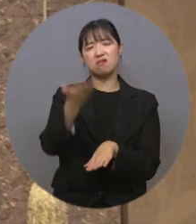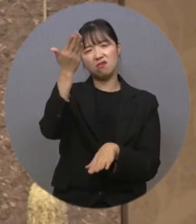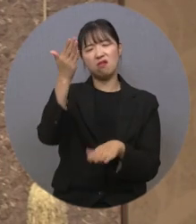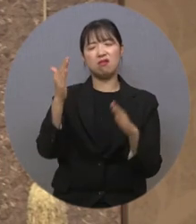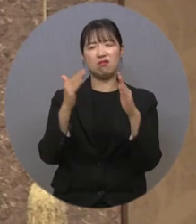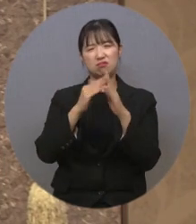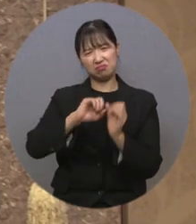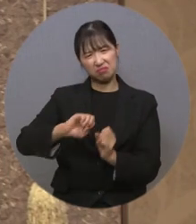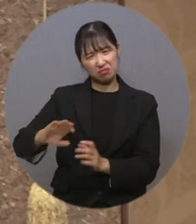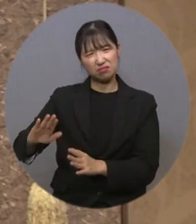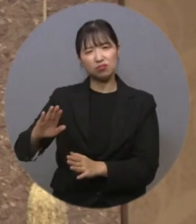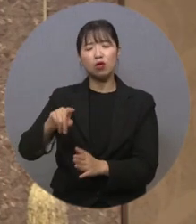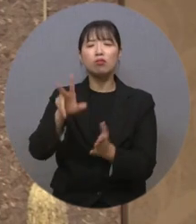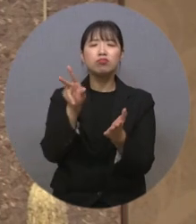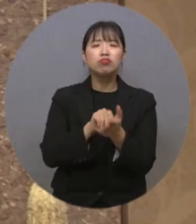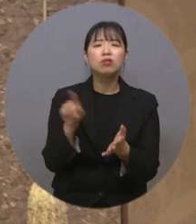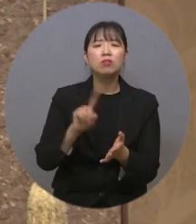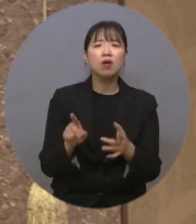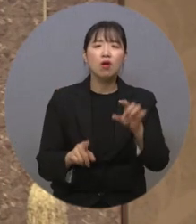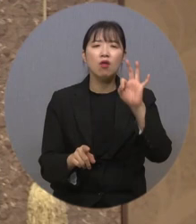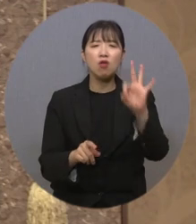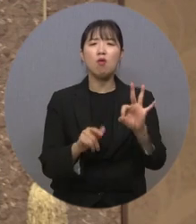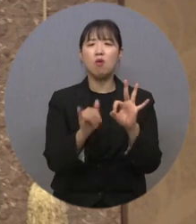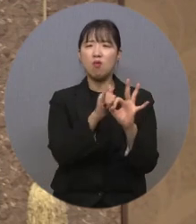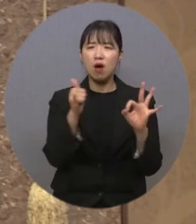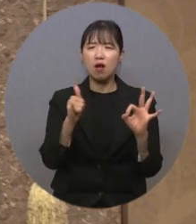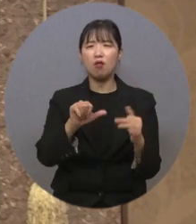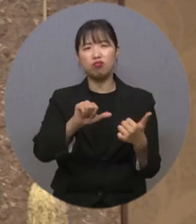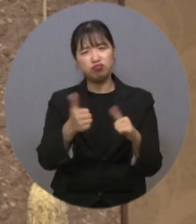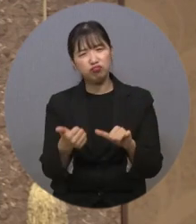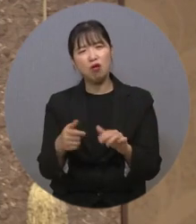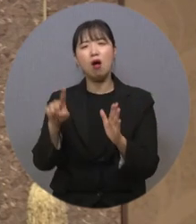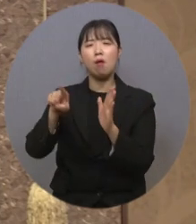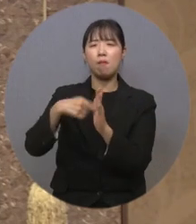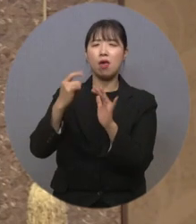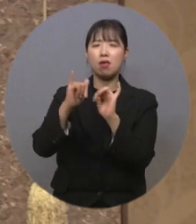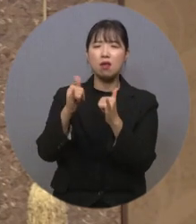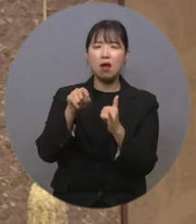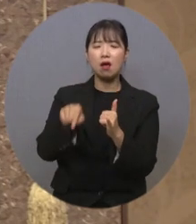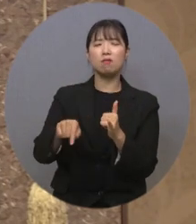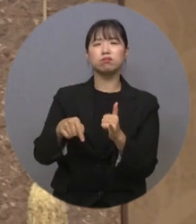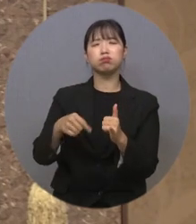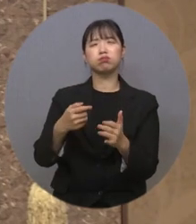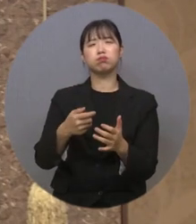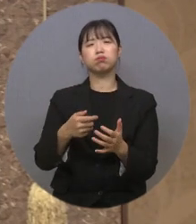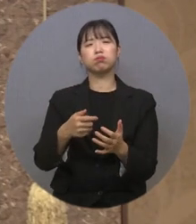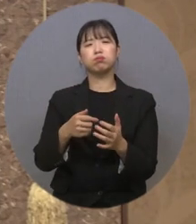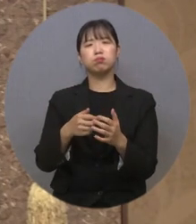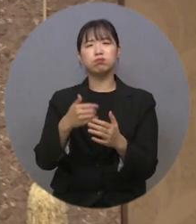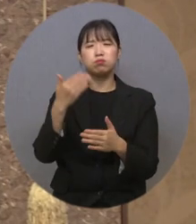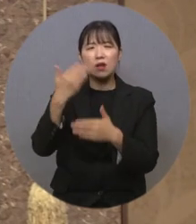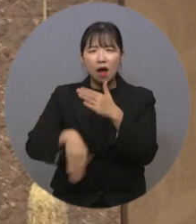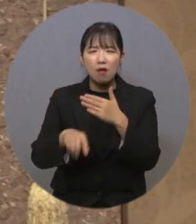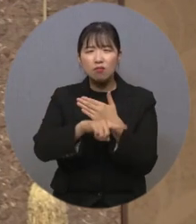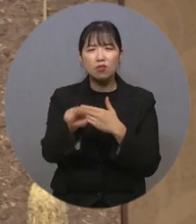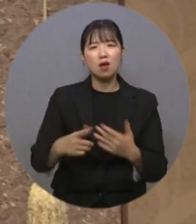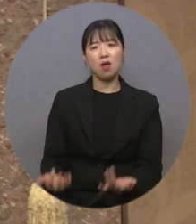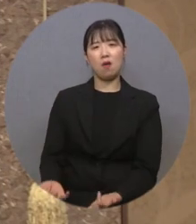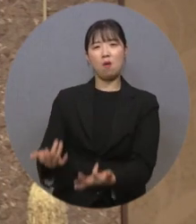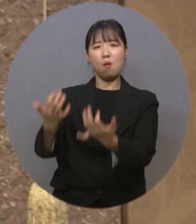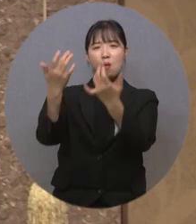문제는 뭐냐? 이 10명이 넘는 사망자, 100명이 넘는 이재민들에게 이